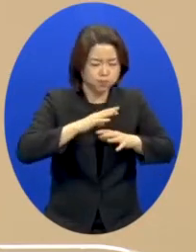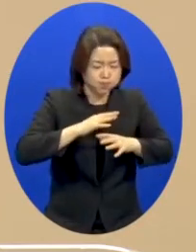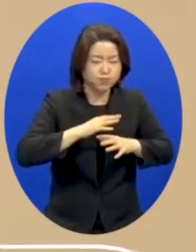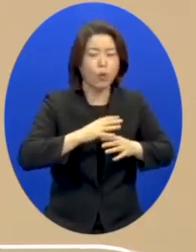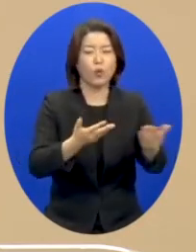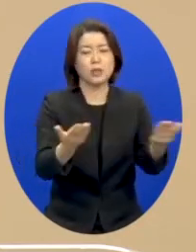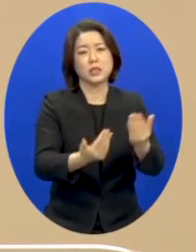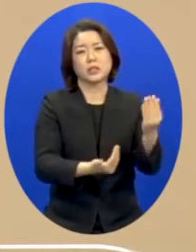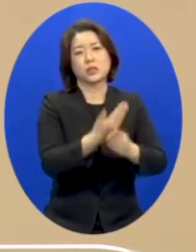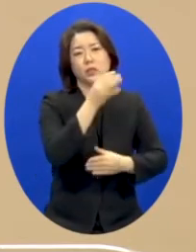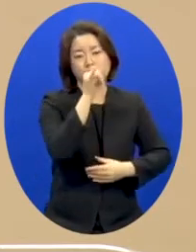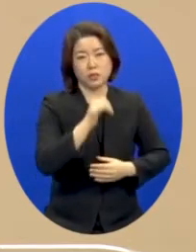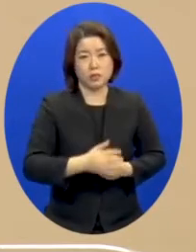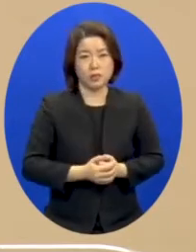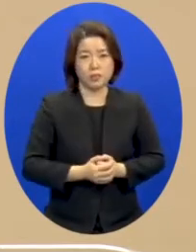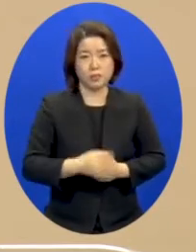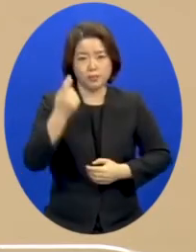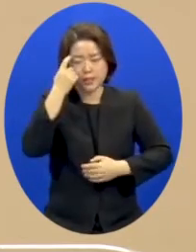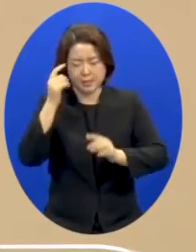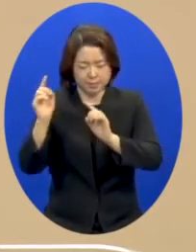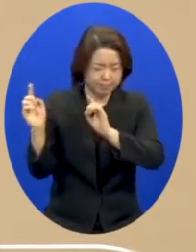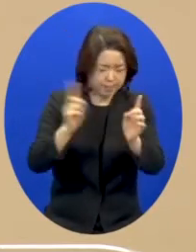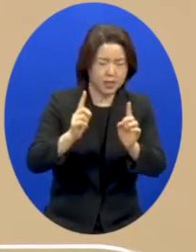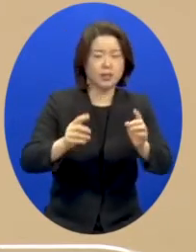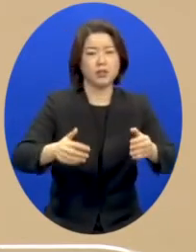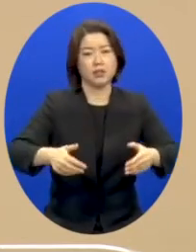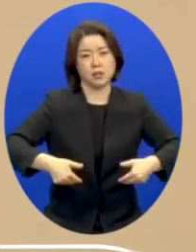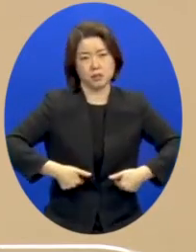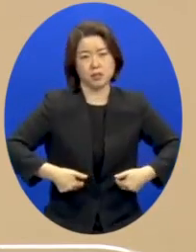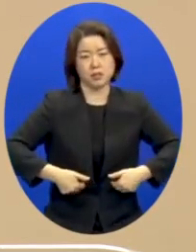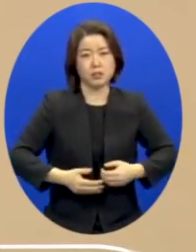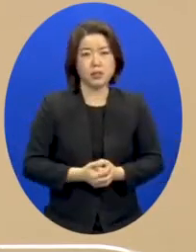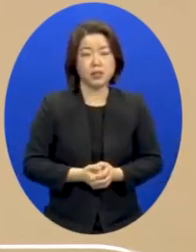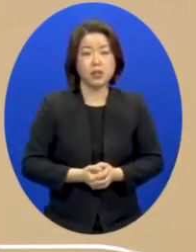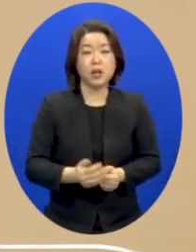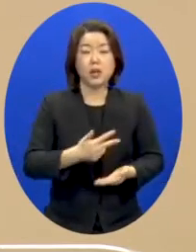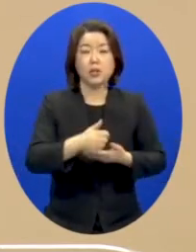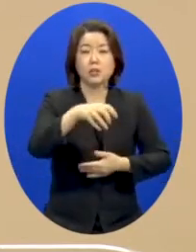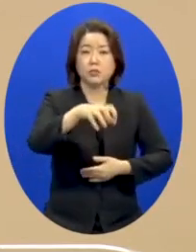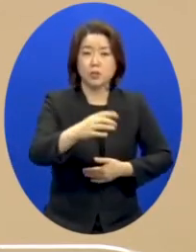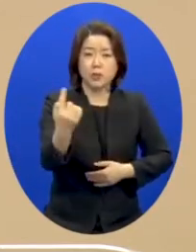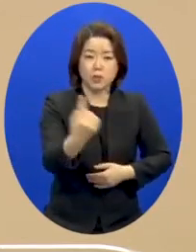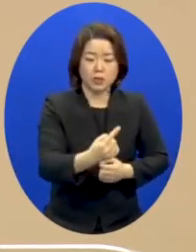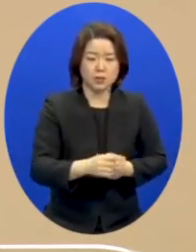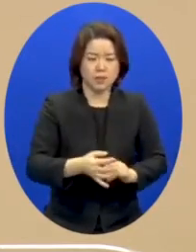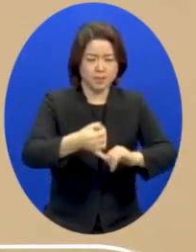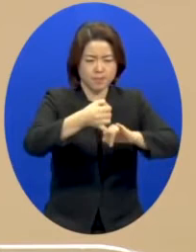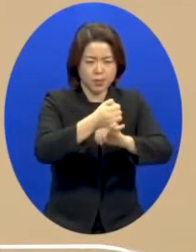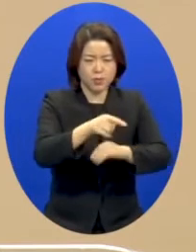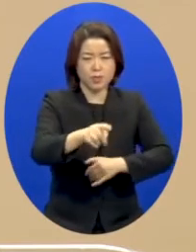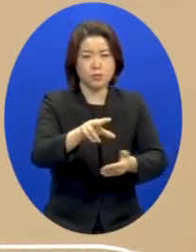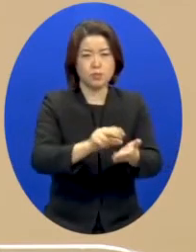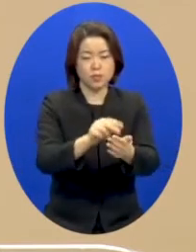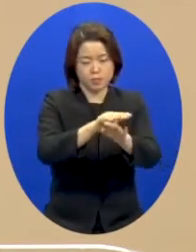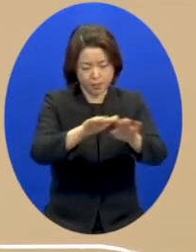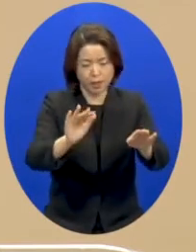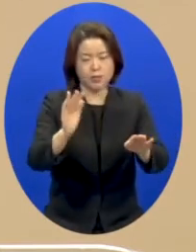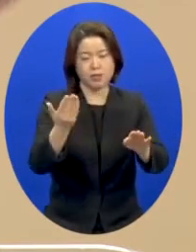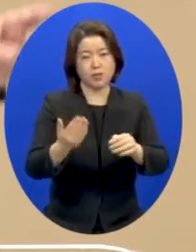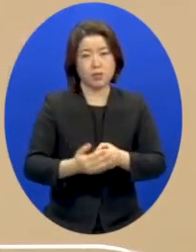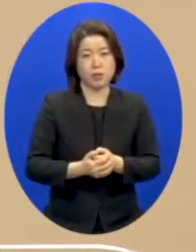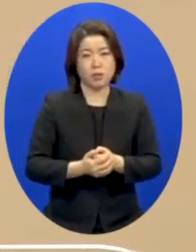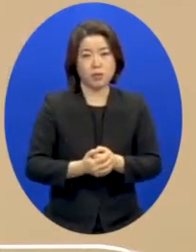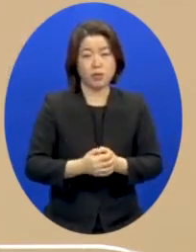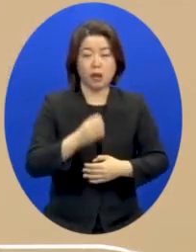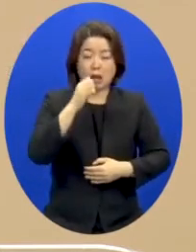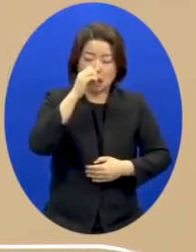것입니다. 정신을 똑바로 차려야 하는 것입니다. 주님 앞에 나와서 반드시 이 문제가 해결되어야 하는 것입니다. 괜히